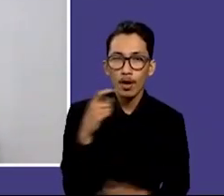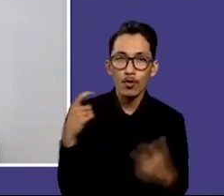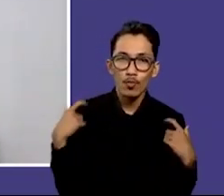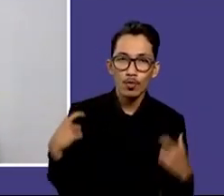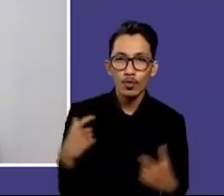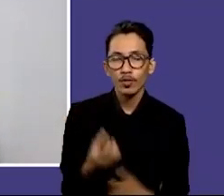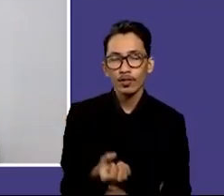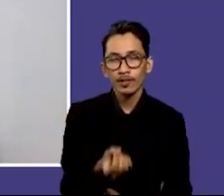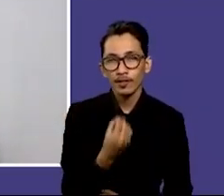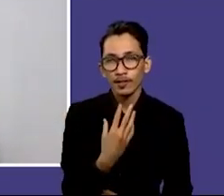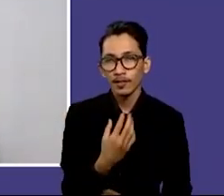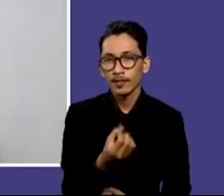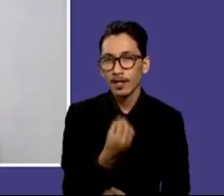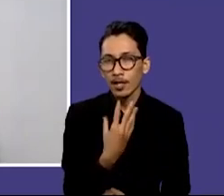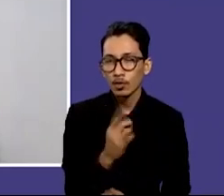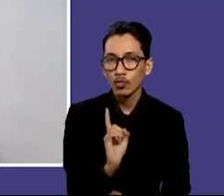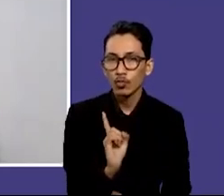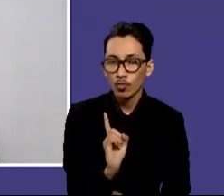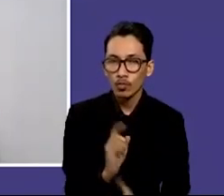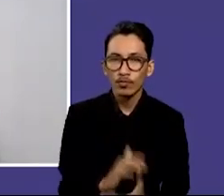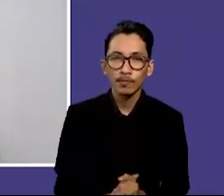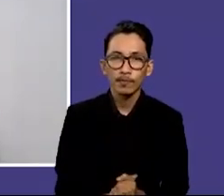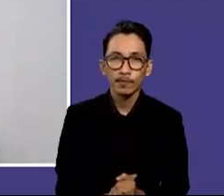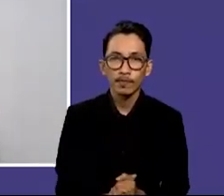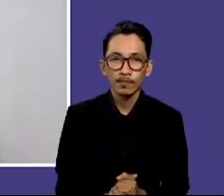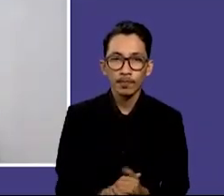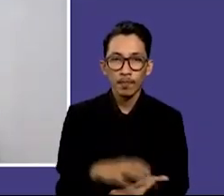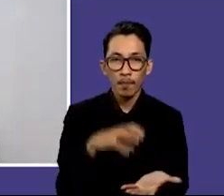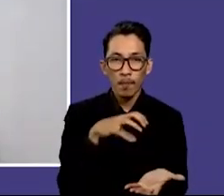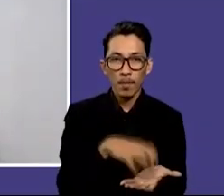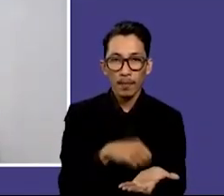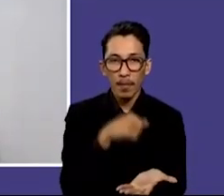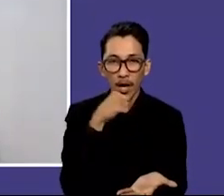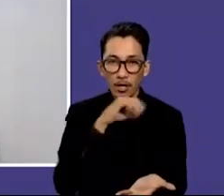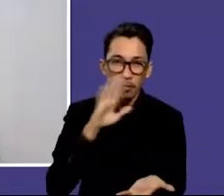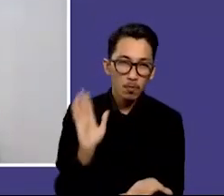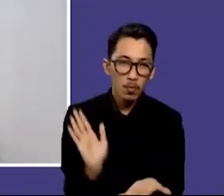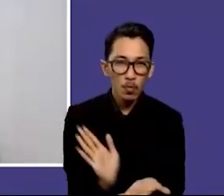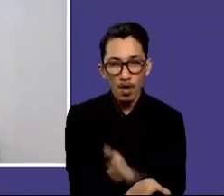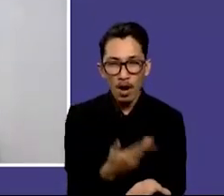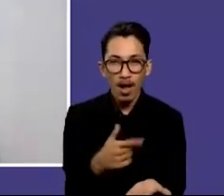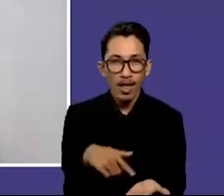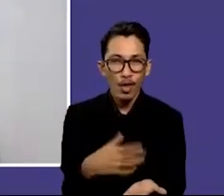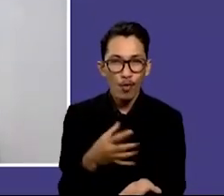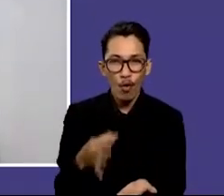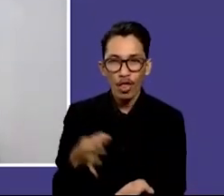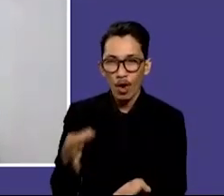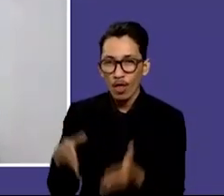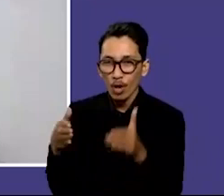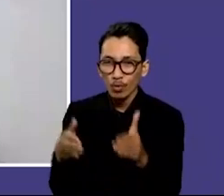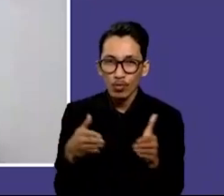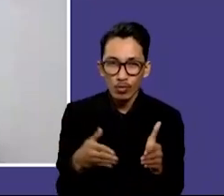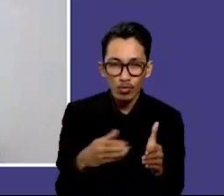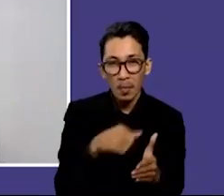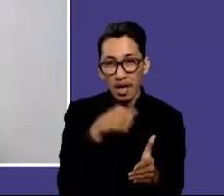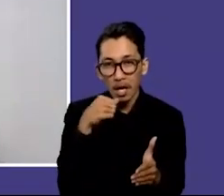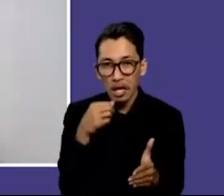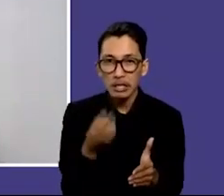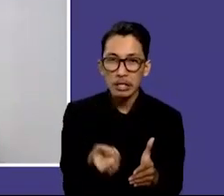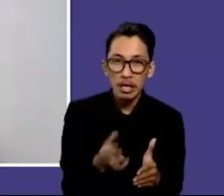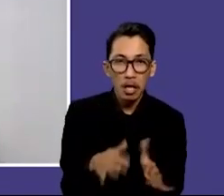Satu provinsi seluruhnya kah merah atau hanya sekian kabupaten kah atau sekian kota kah? Silakan Pak